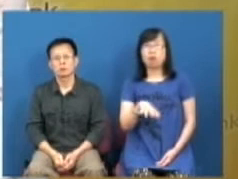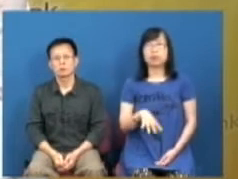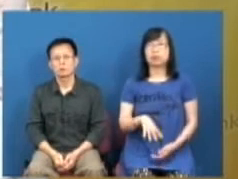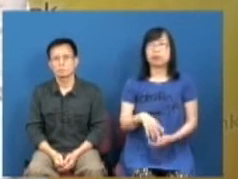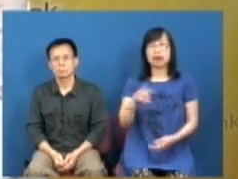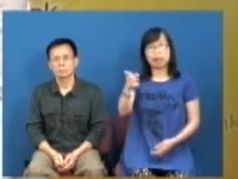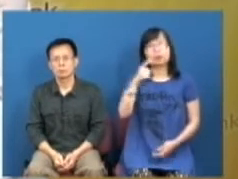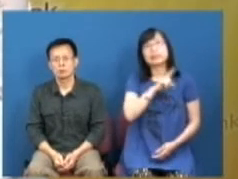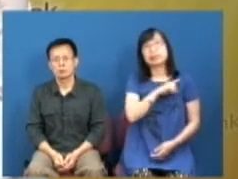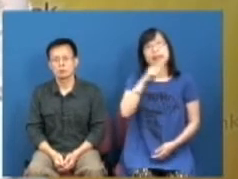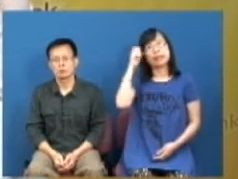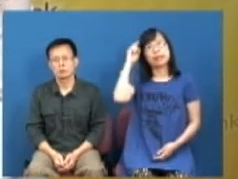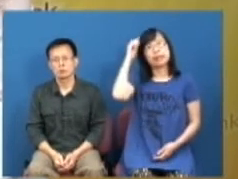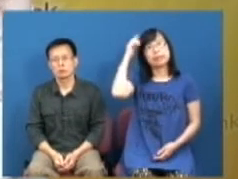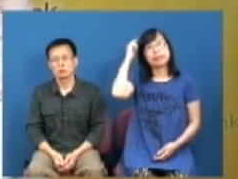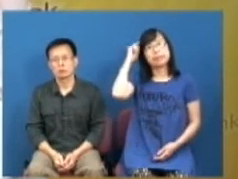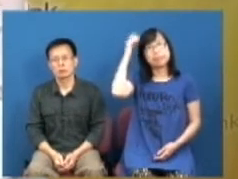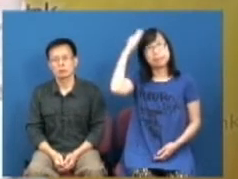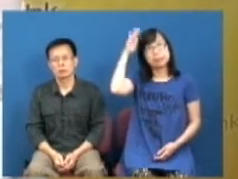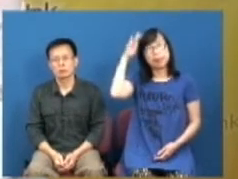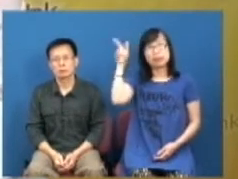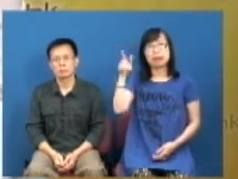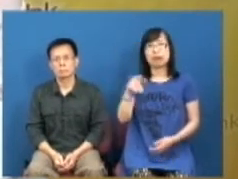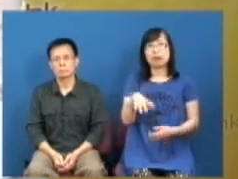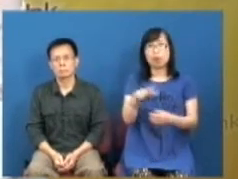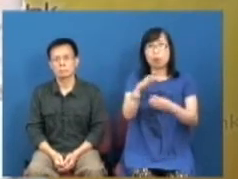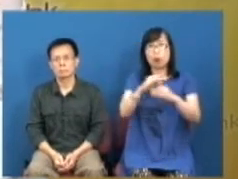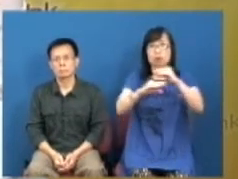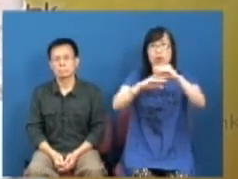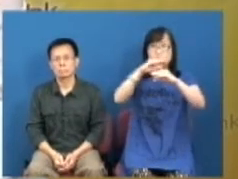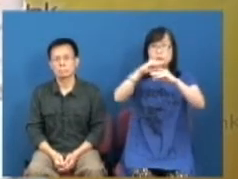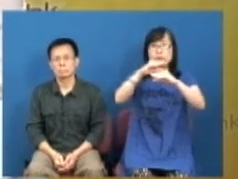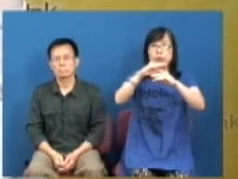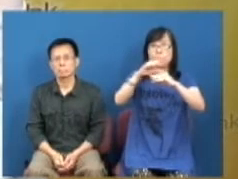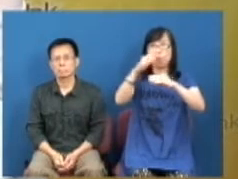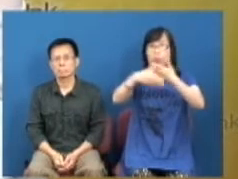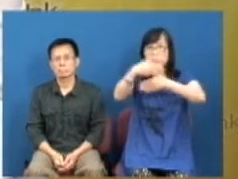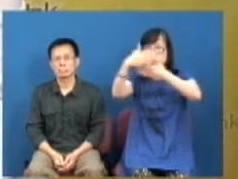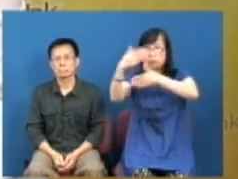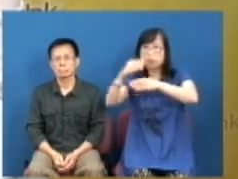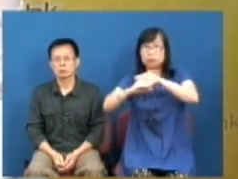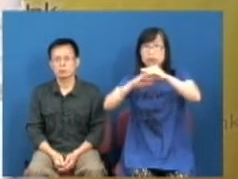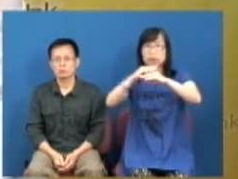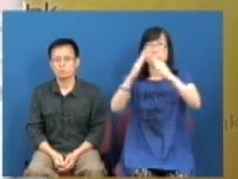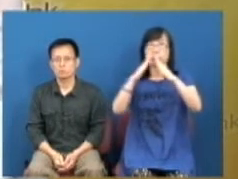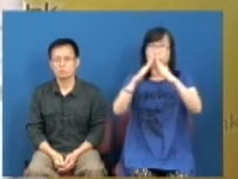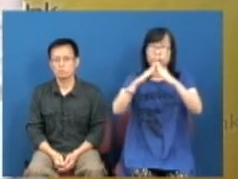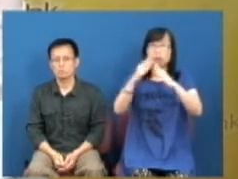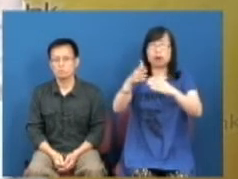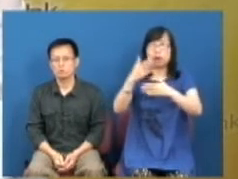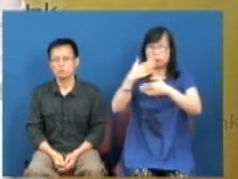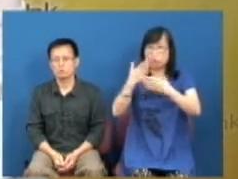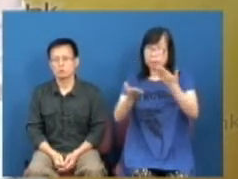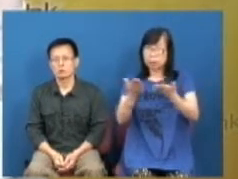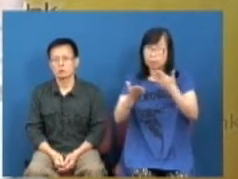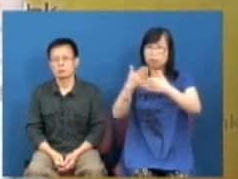理解話沿住鐵路上蓋嗰啲物業，佢哋咪可以興建住宅咁，或者以至其他，